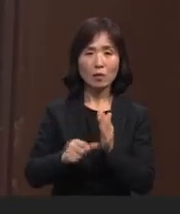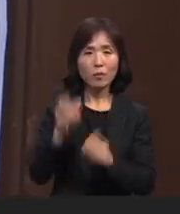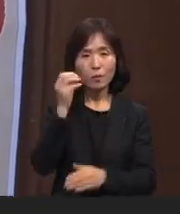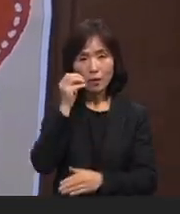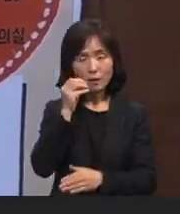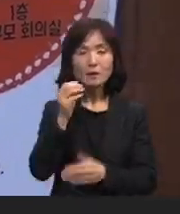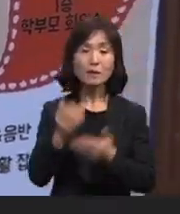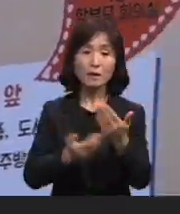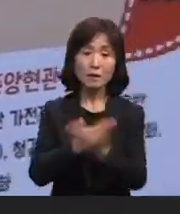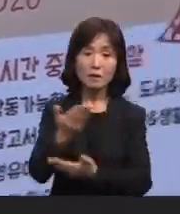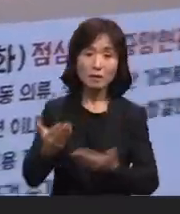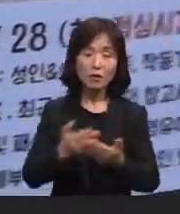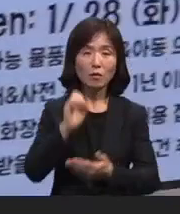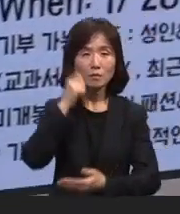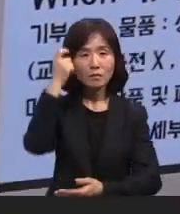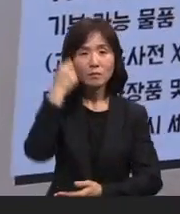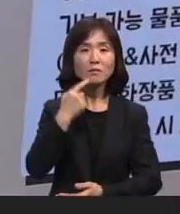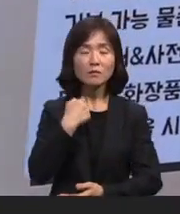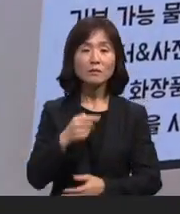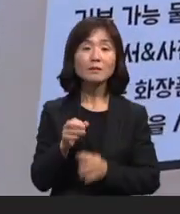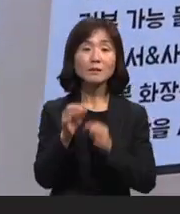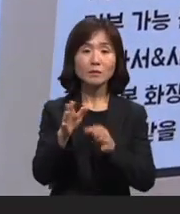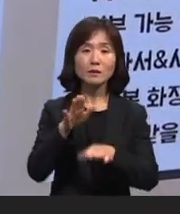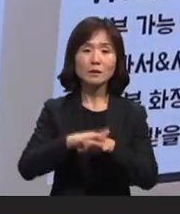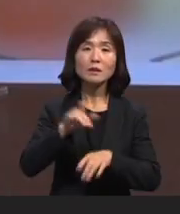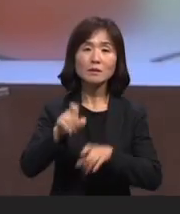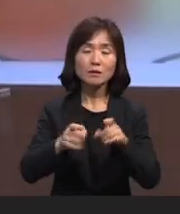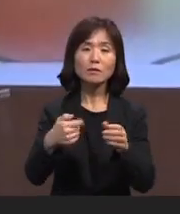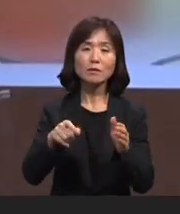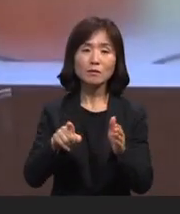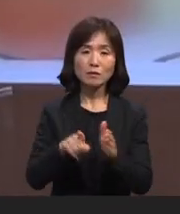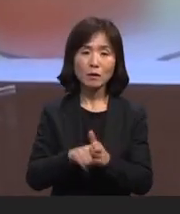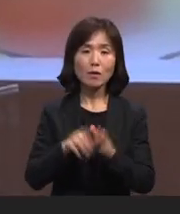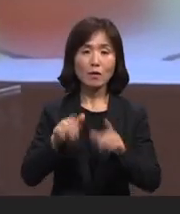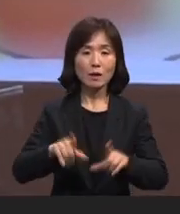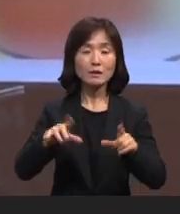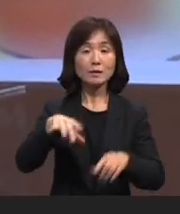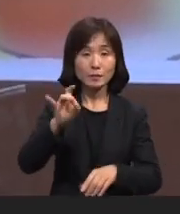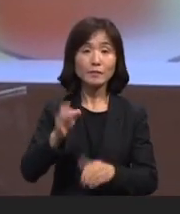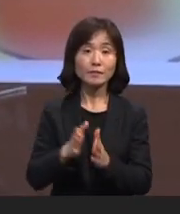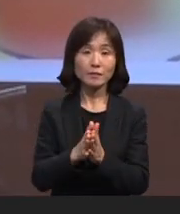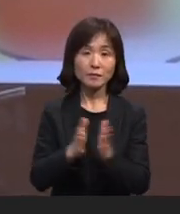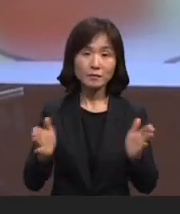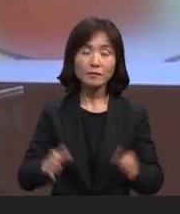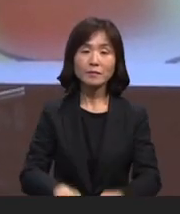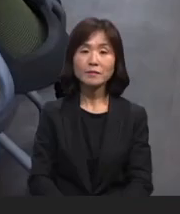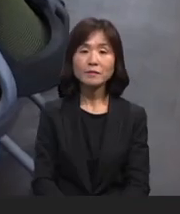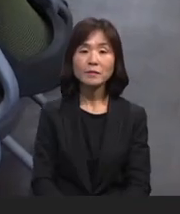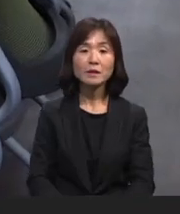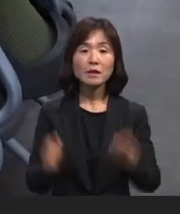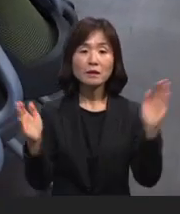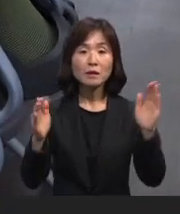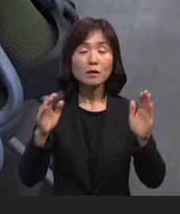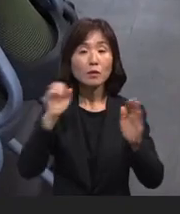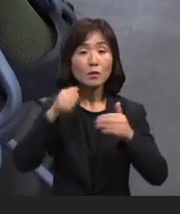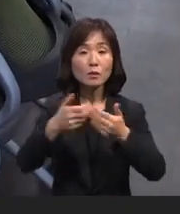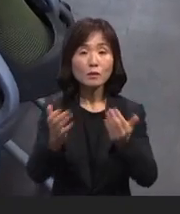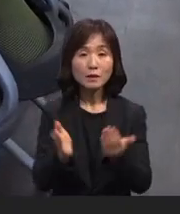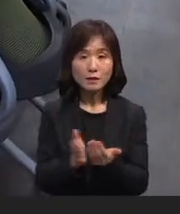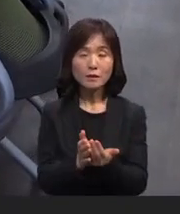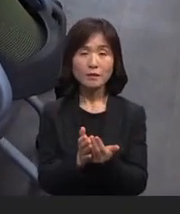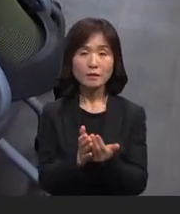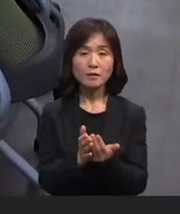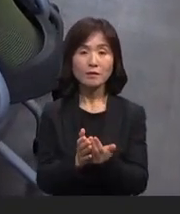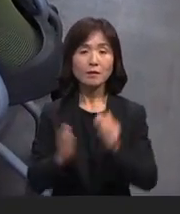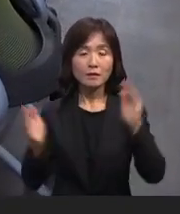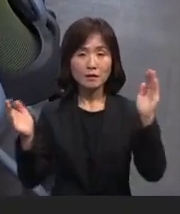나누고 어렵게만 느껴졌던 기부를 실천하기 위해 올해 처음 열렸는데요. 학생 동아리에서